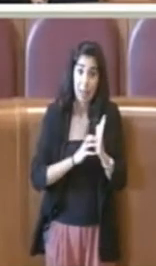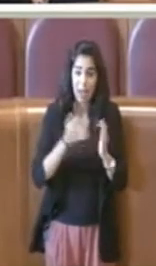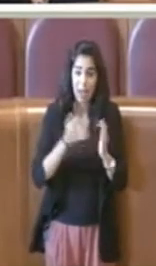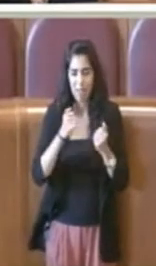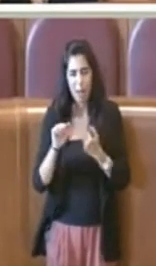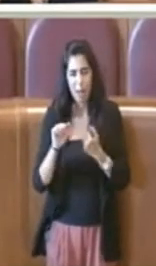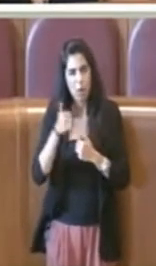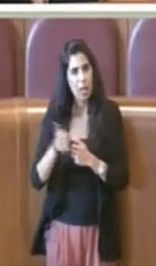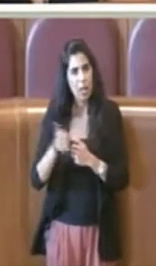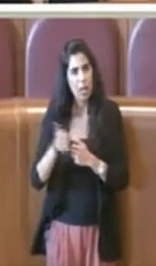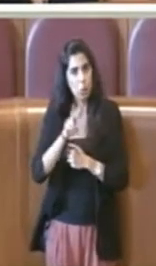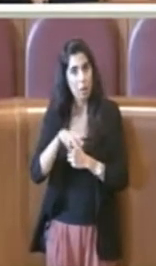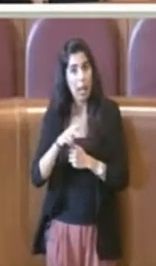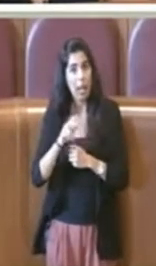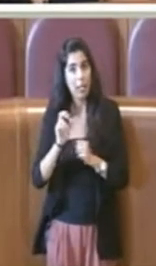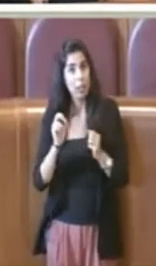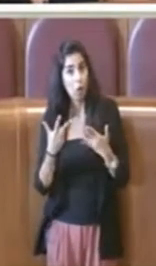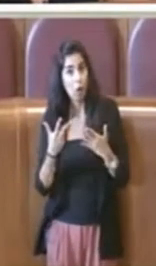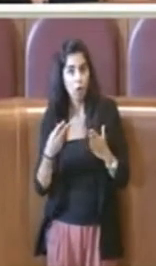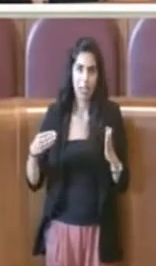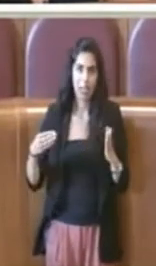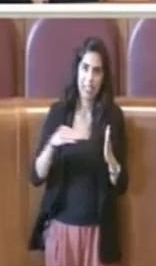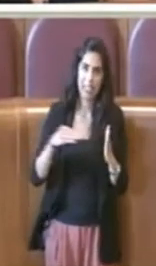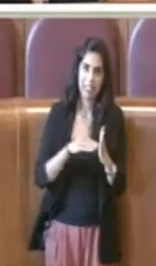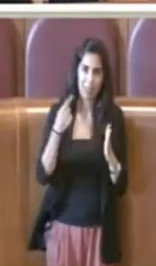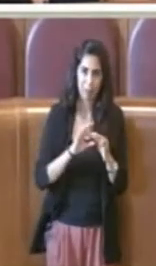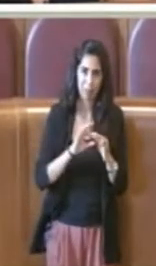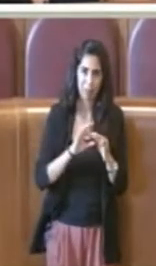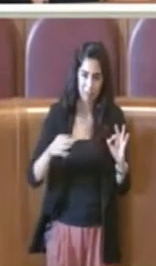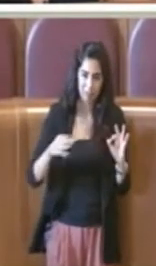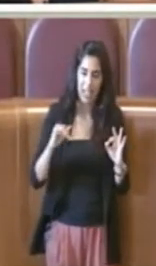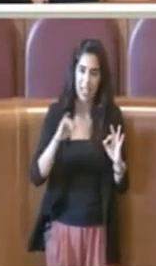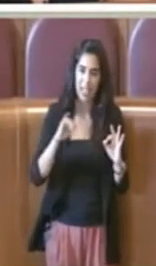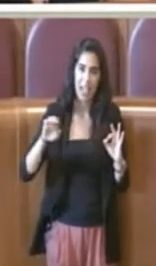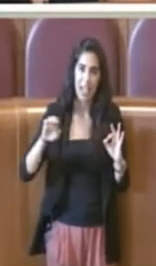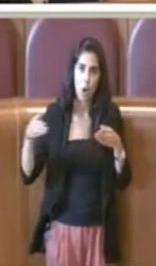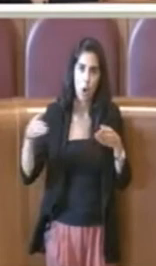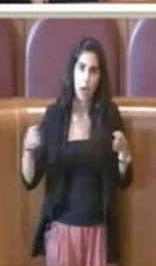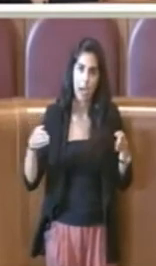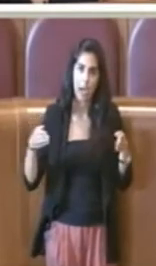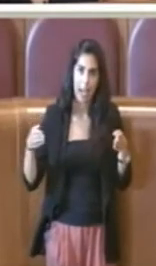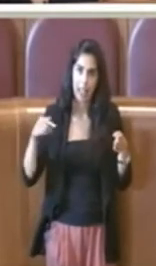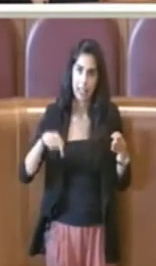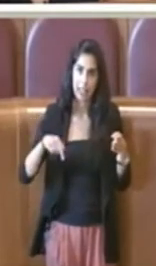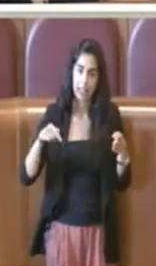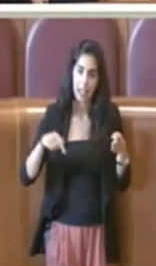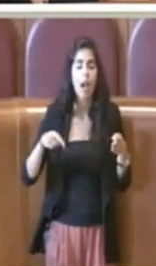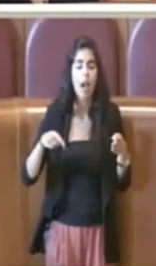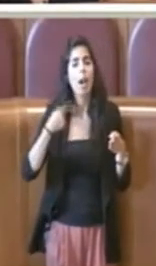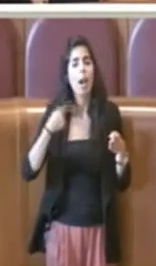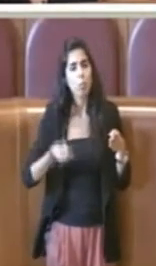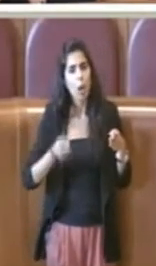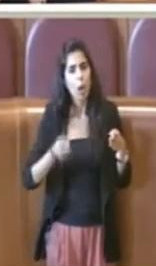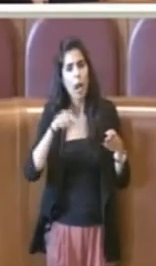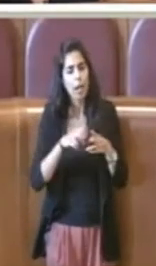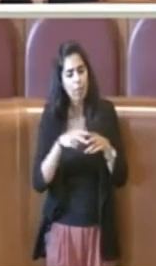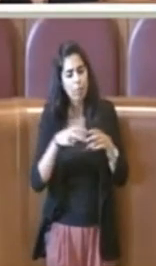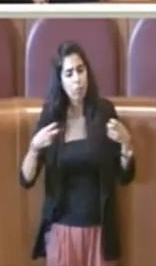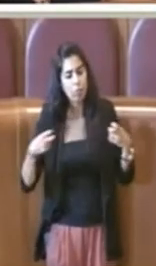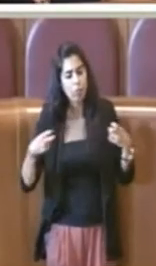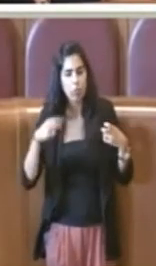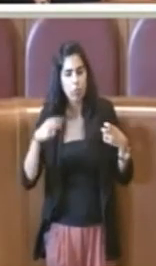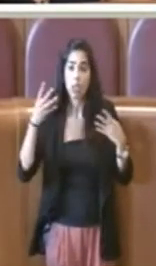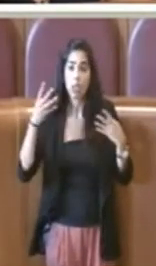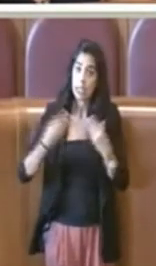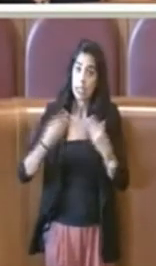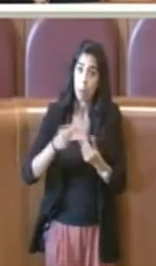e da lì poi ci siamo un attimino, come dire, abbiamo un attimino ampliato anche ragionando con gli uffici,